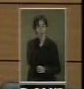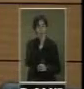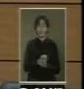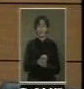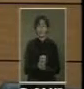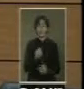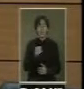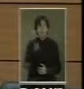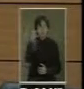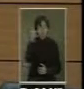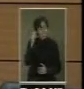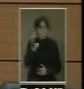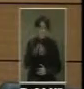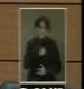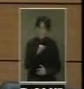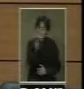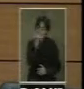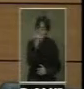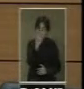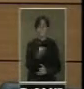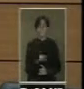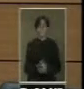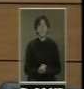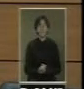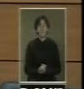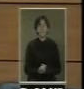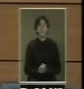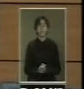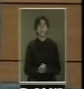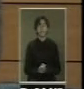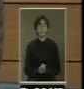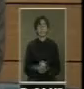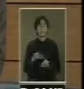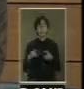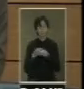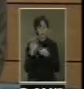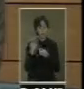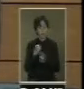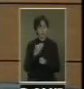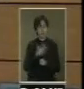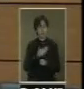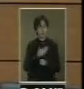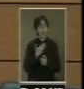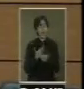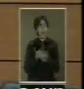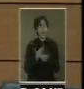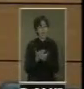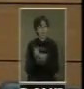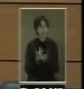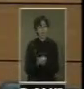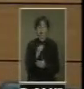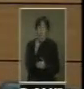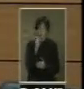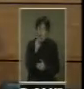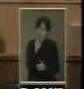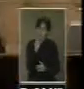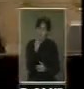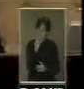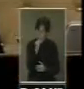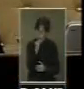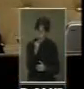ไม่นึกว่าจะมีใจต่ำช้าขนาดนี้พักผมนี่หายากครับ เดี๋ยวท่านระมัดระวังด้วยนะ